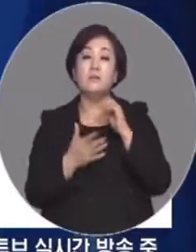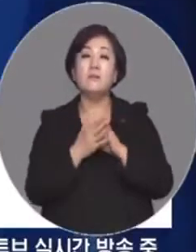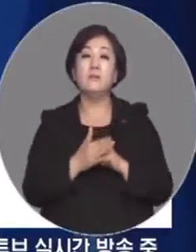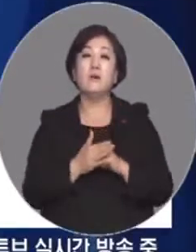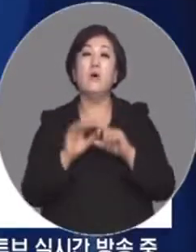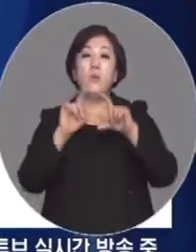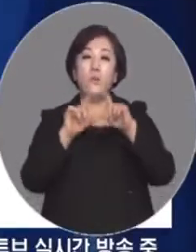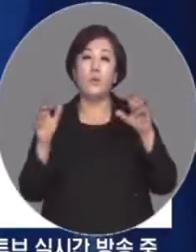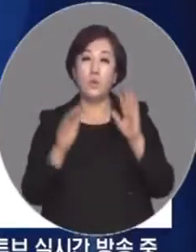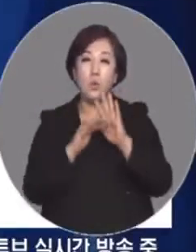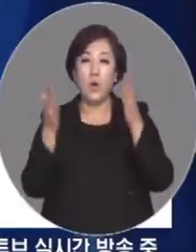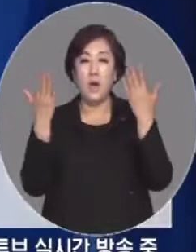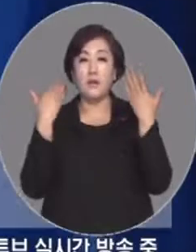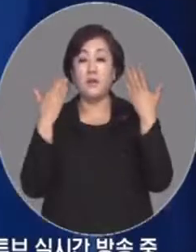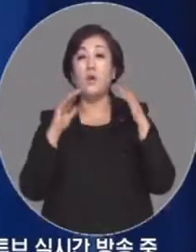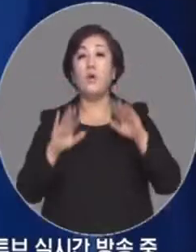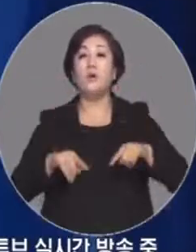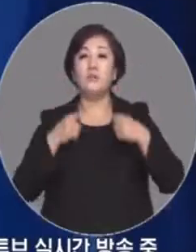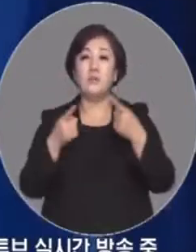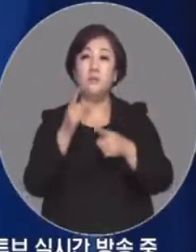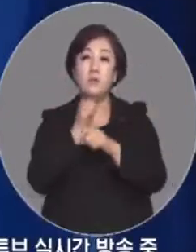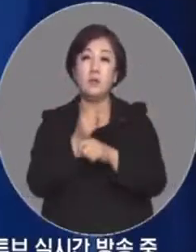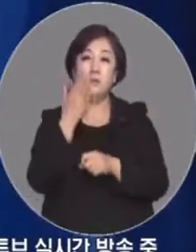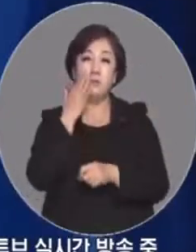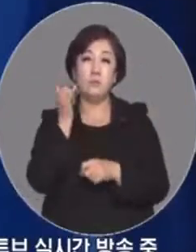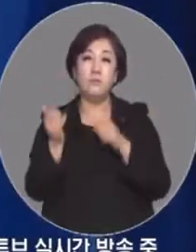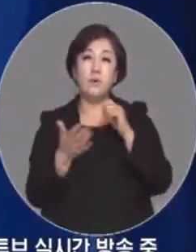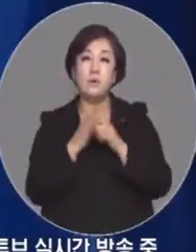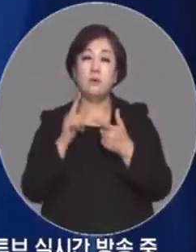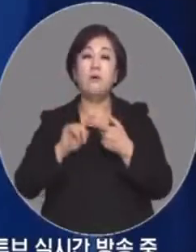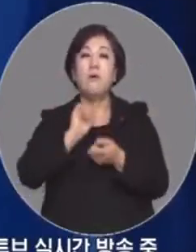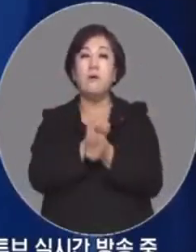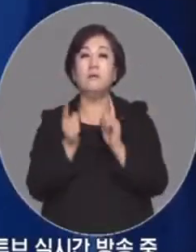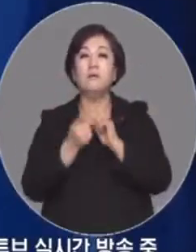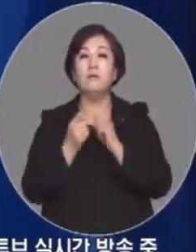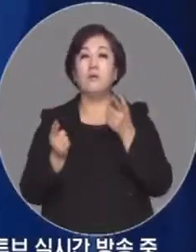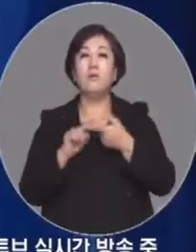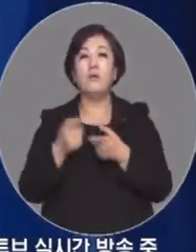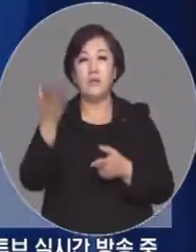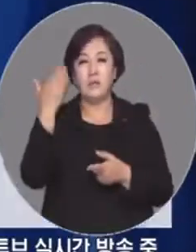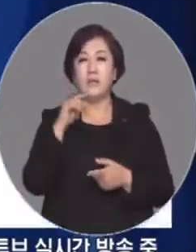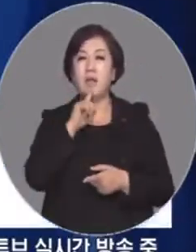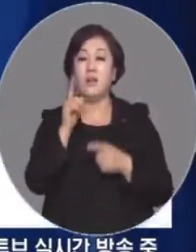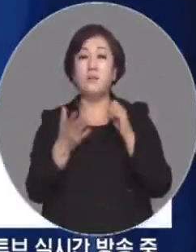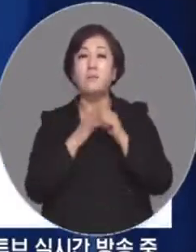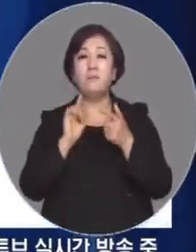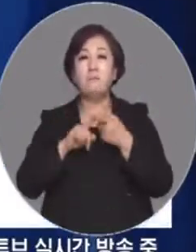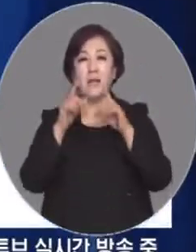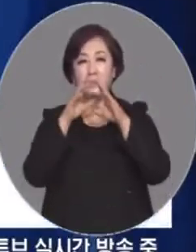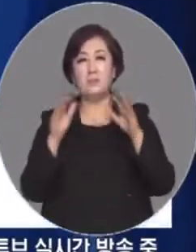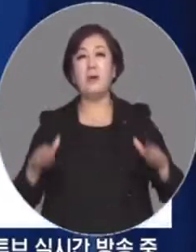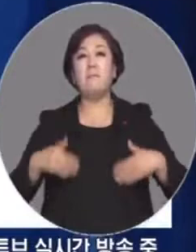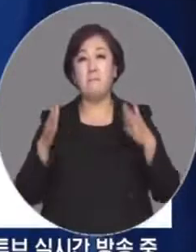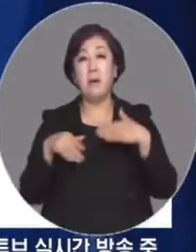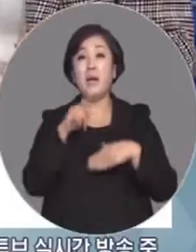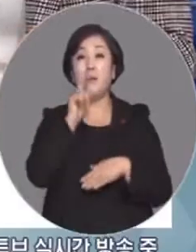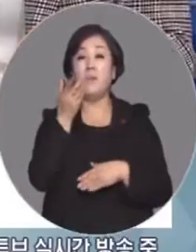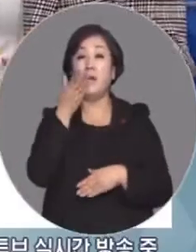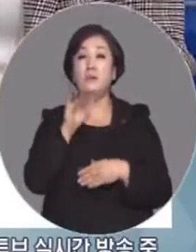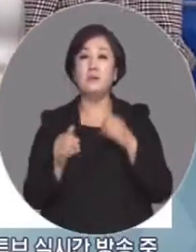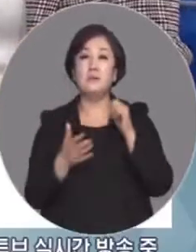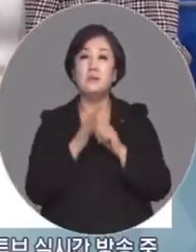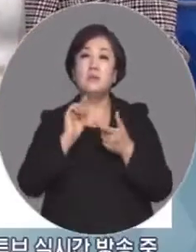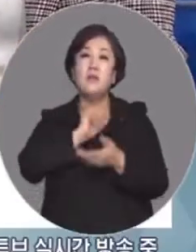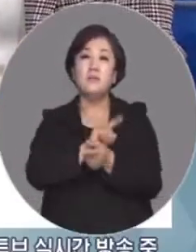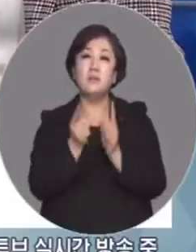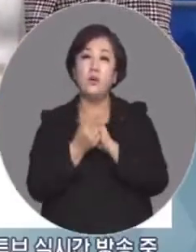맞습니다. 보통 학부모에 참여하면은 흔히들 치맛바람이라는 용어를 조금 많이 생각을 부정적으로 하시는데 쓰였죠? 네, 예. 맞습니다. 이